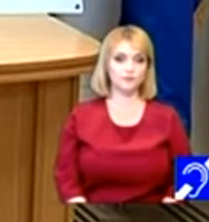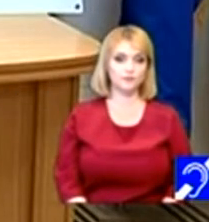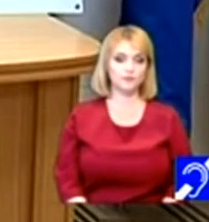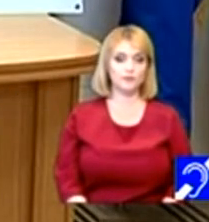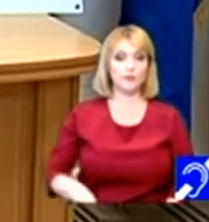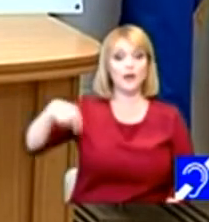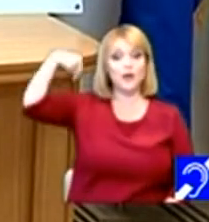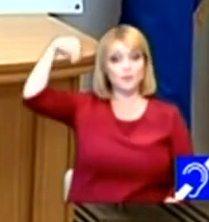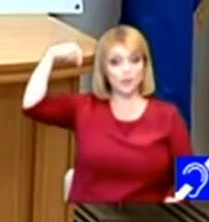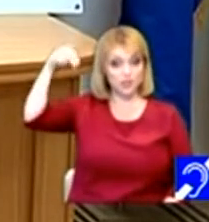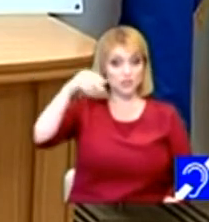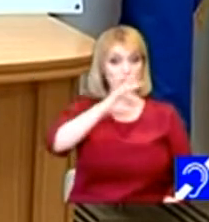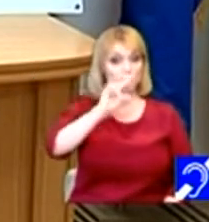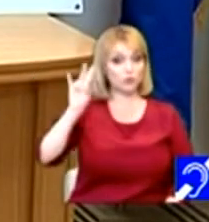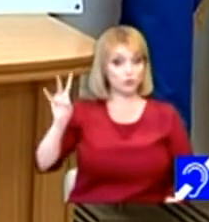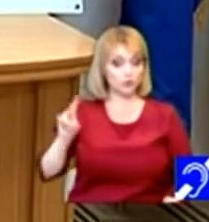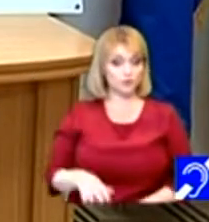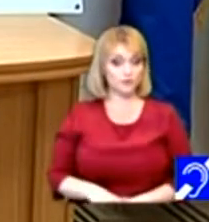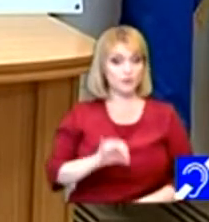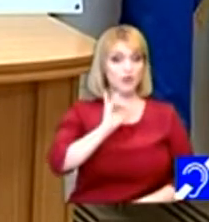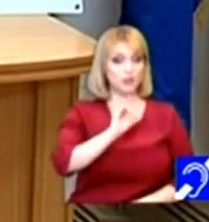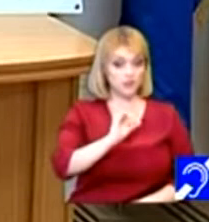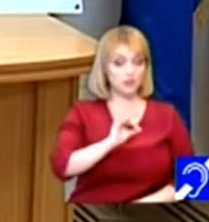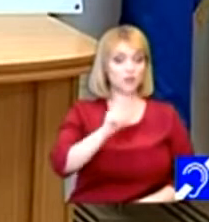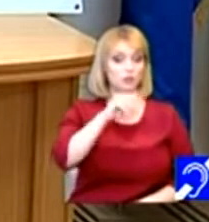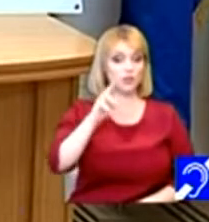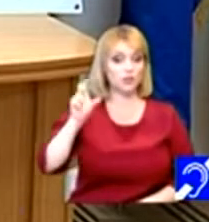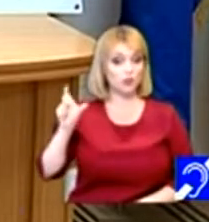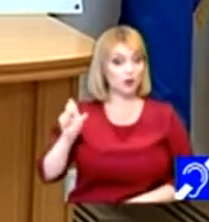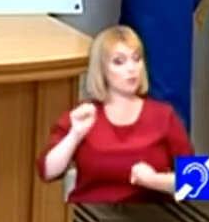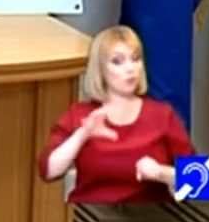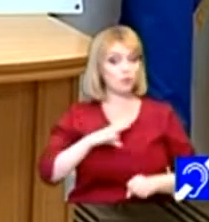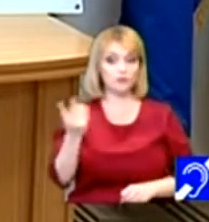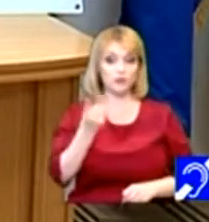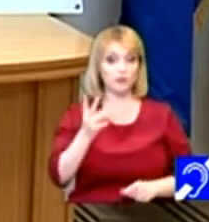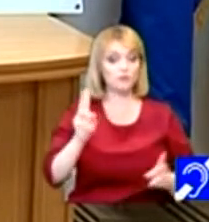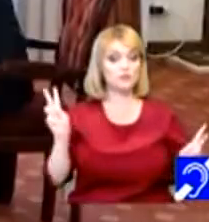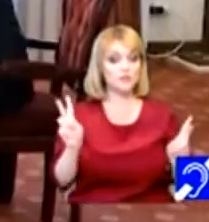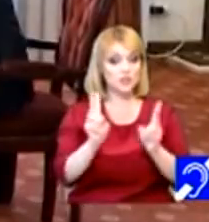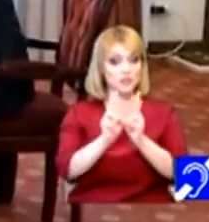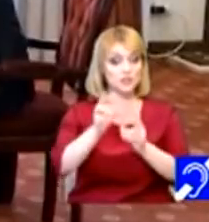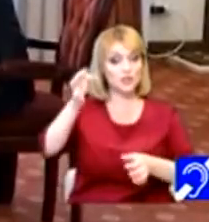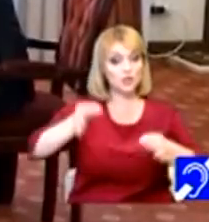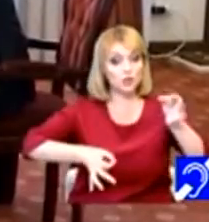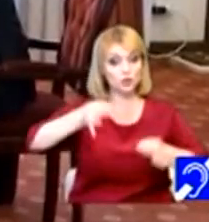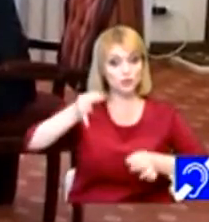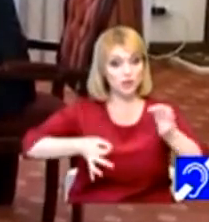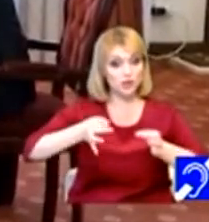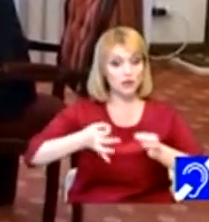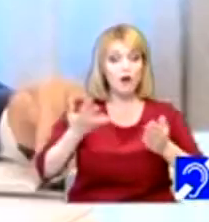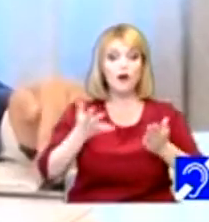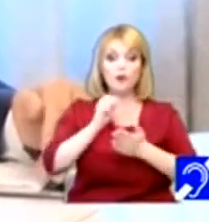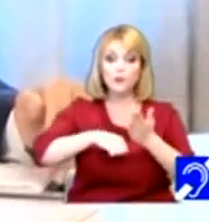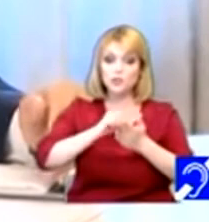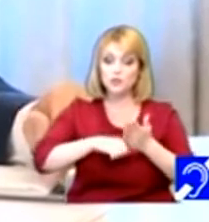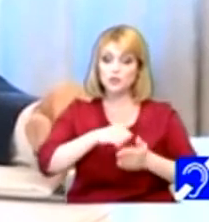Igor Dodon și Dorin Chirtoac ar putea să se întâlnească în instanță. Președintele amenință că îl va da în judecată pe liderul PL, care este motivul, vă spunem mai